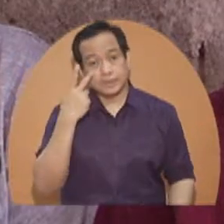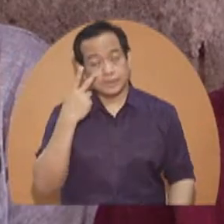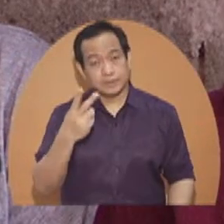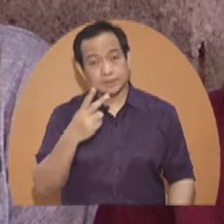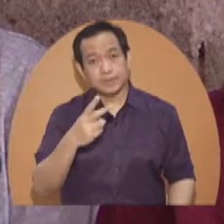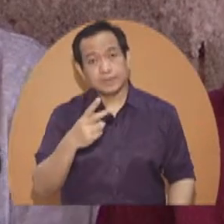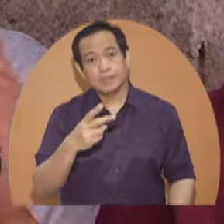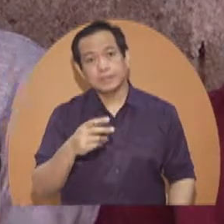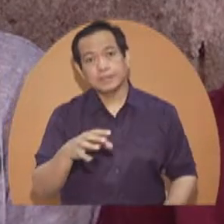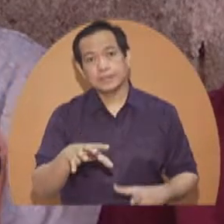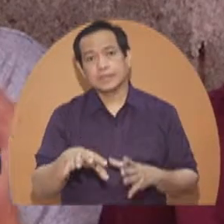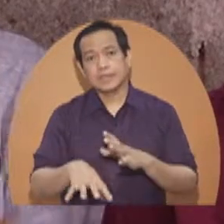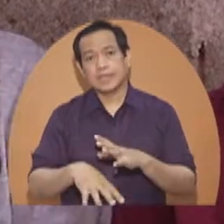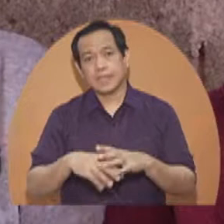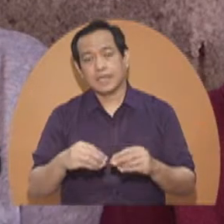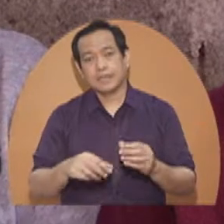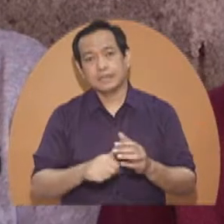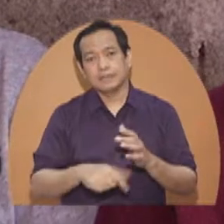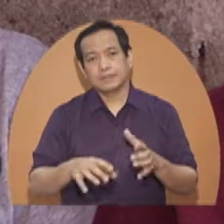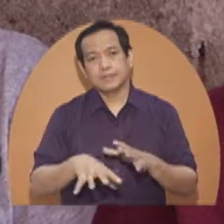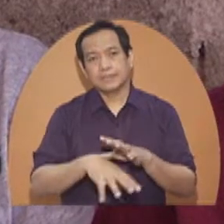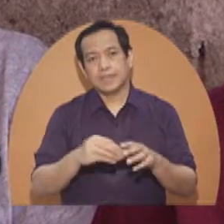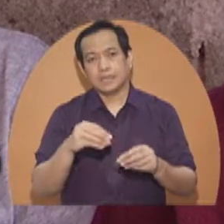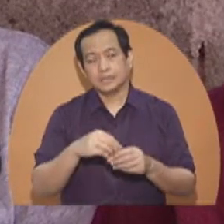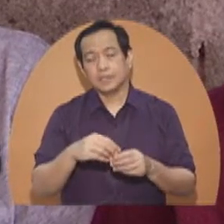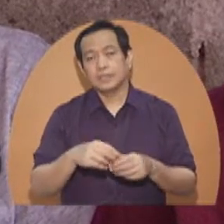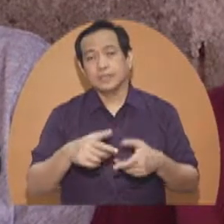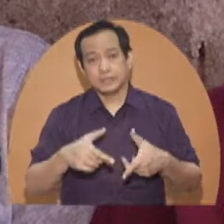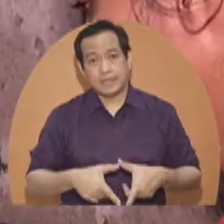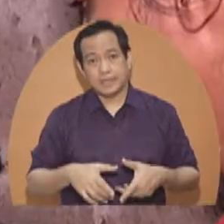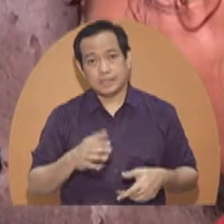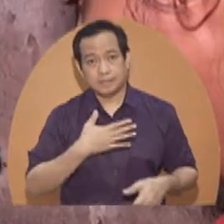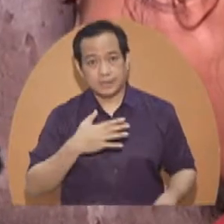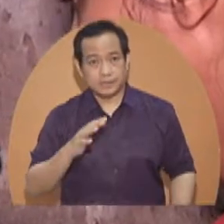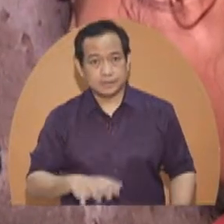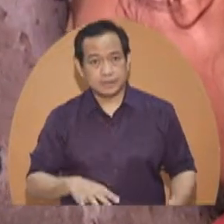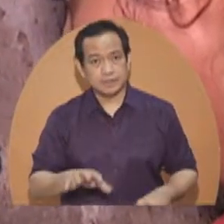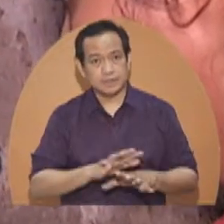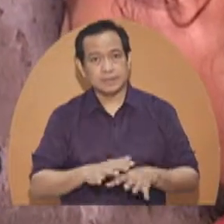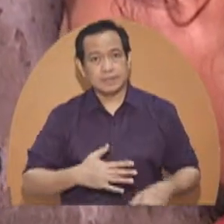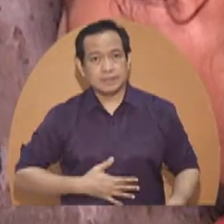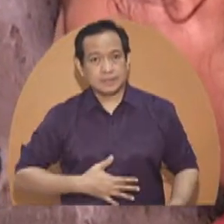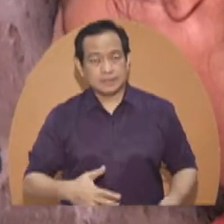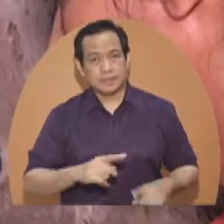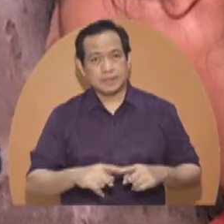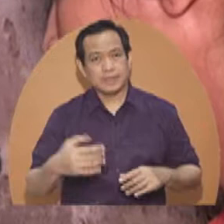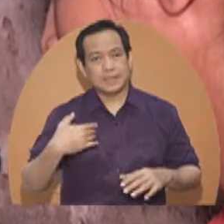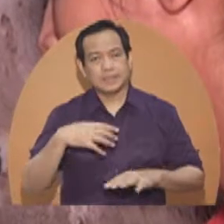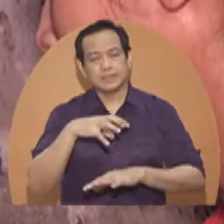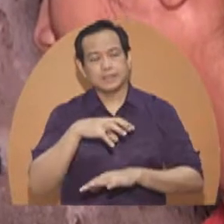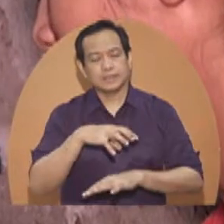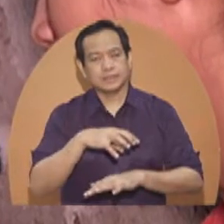yung nanay ko na nataas yung kanyang dumi, ay nung nakita po isa puwerta na nga po nataan. Pero hindi naman po siya lumaki ang tiyan. Pero siya